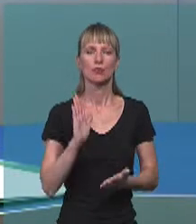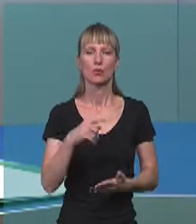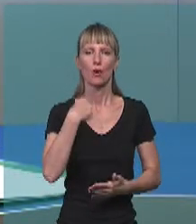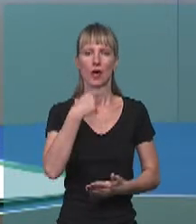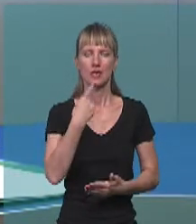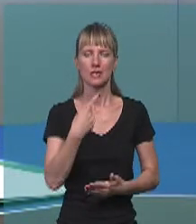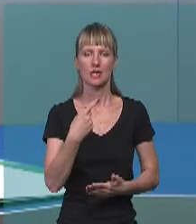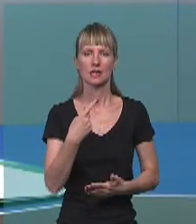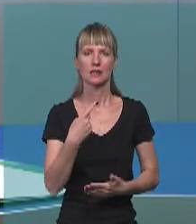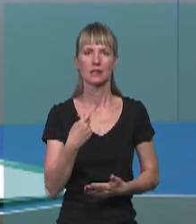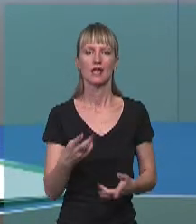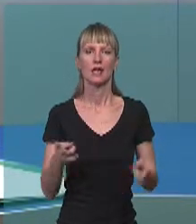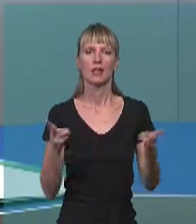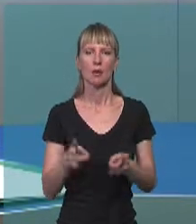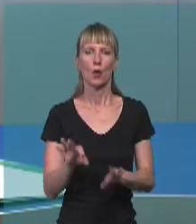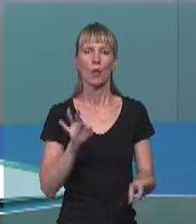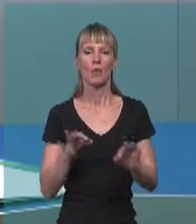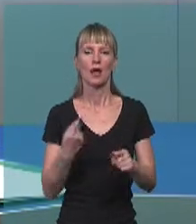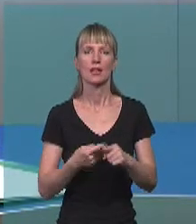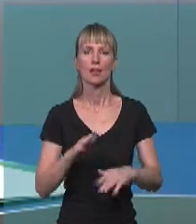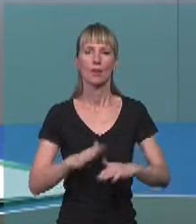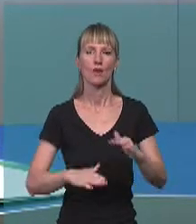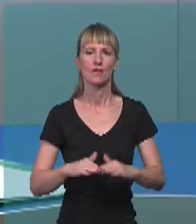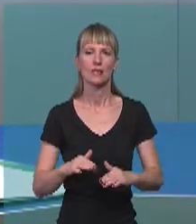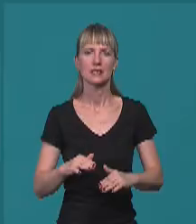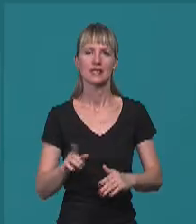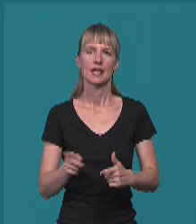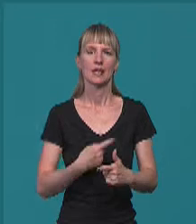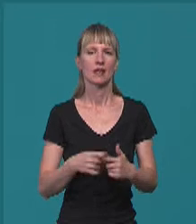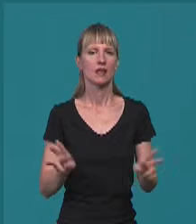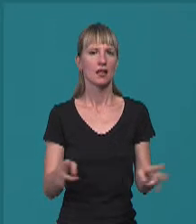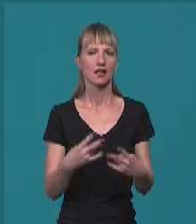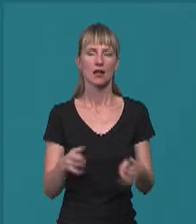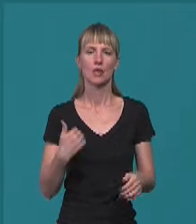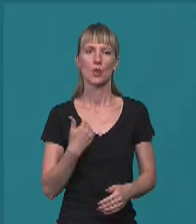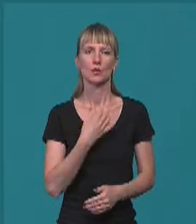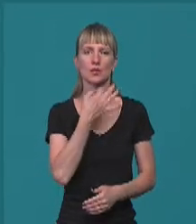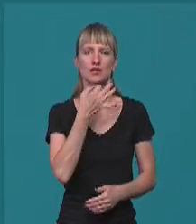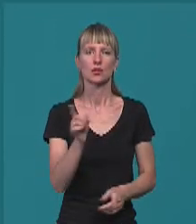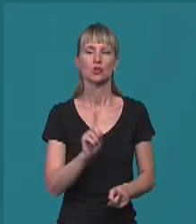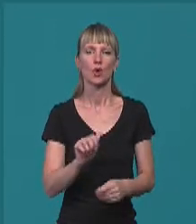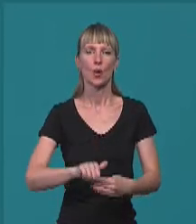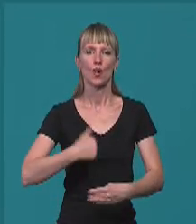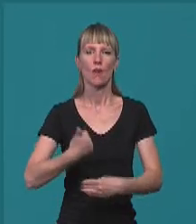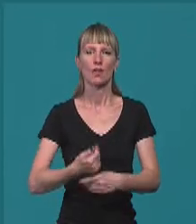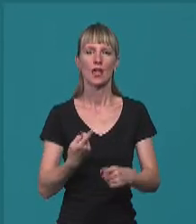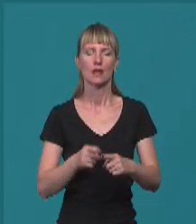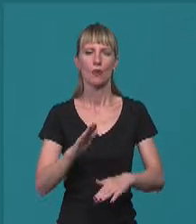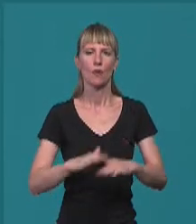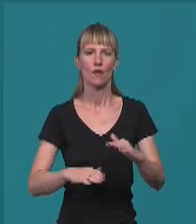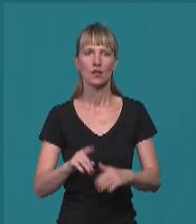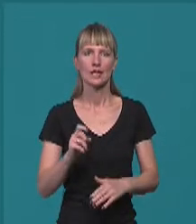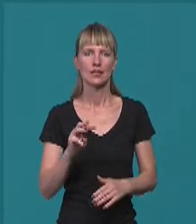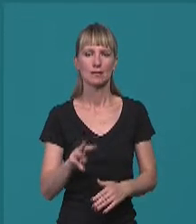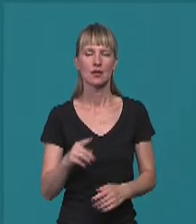казати, треба обирати ці професії, чи не треба, я хочу сказати, що саме головне – це професіоналізм.